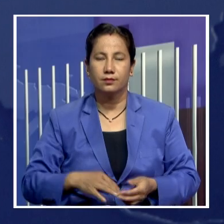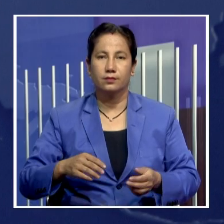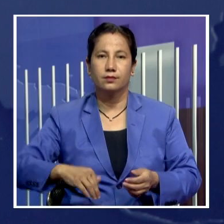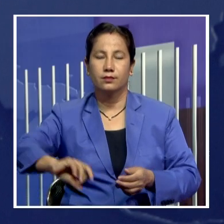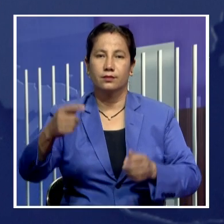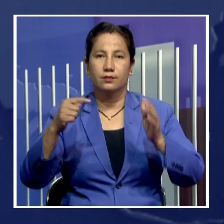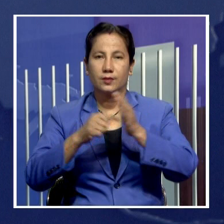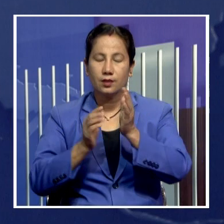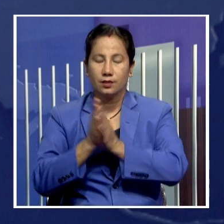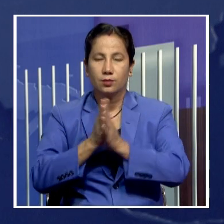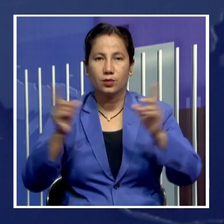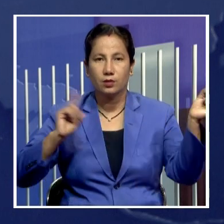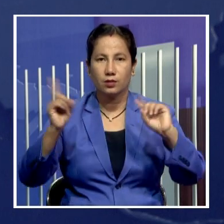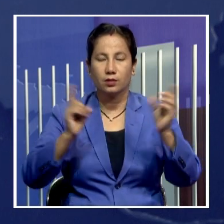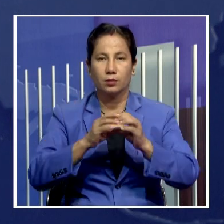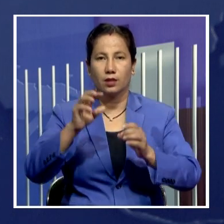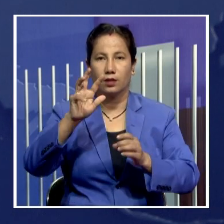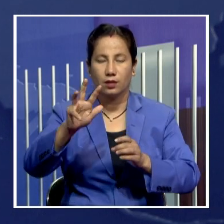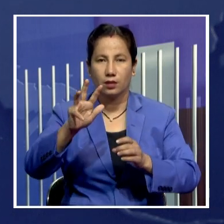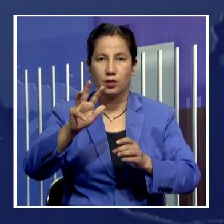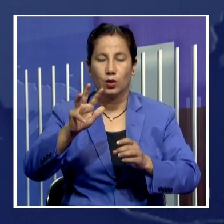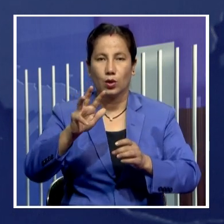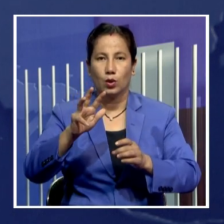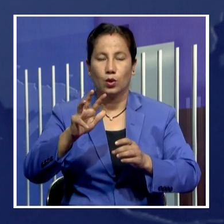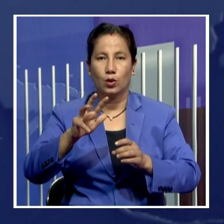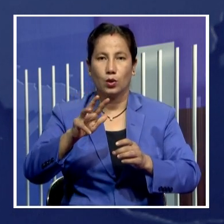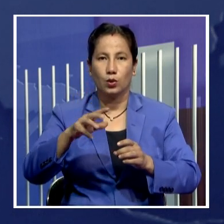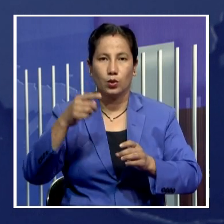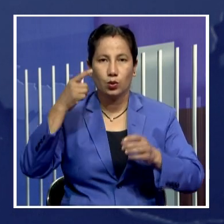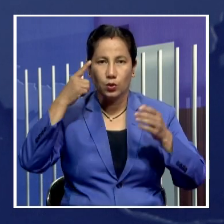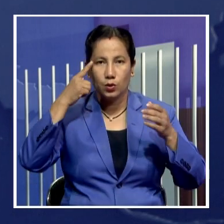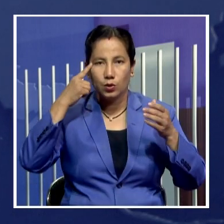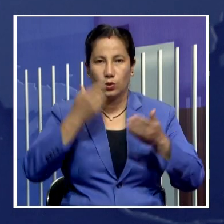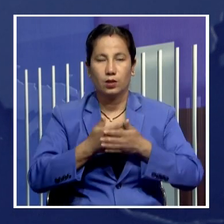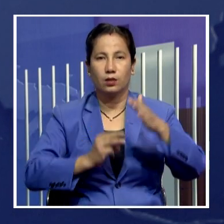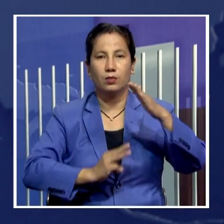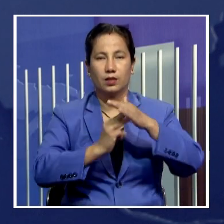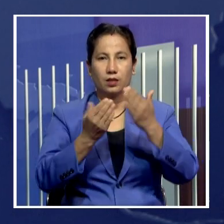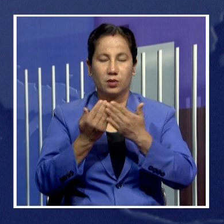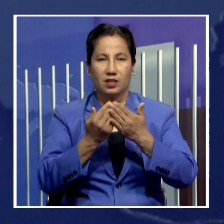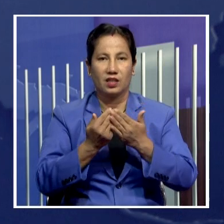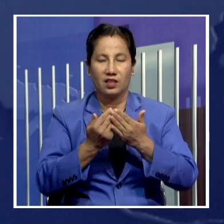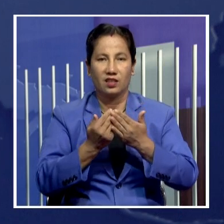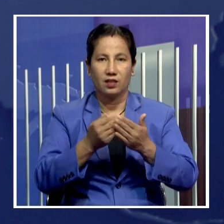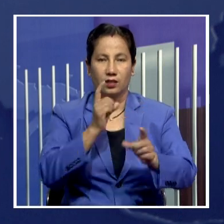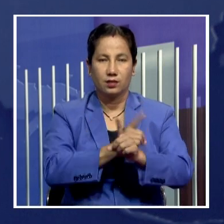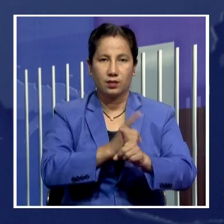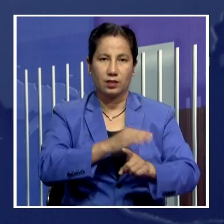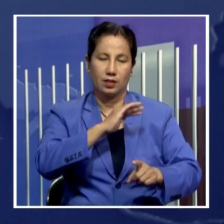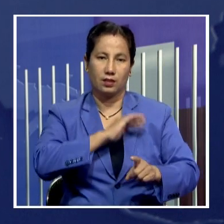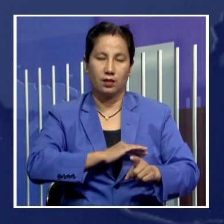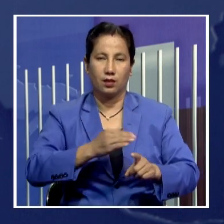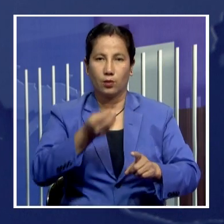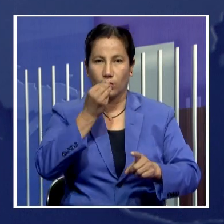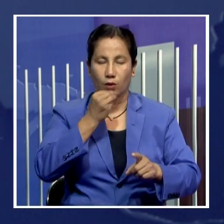कञ्चनपुरको भीमदत्त नगरपालिका 9 ब्रह्मदेव स्थित सिद्धनाथ माध्यमिक विद्यालयका शिक्षकहरूलाई तलब खुवाउन सिद्धनाथ मन्दिर